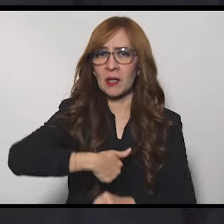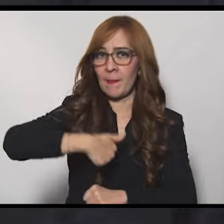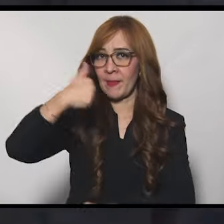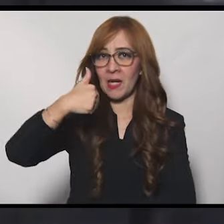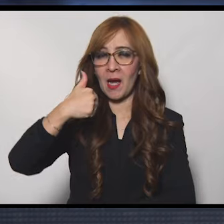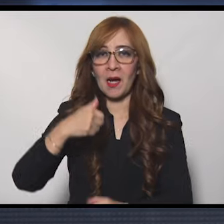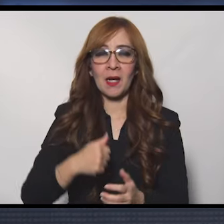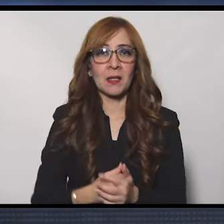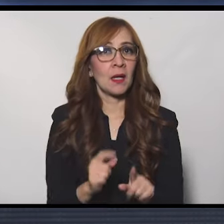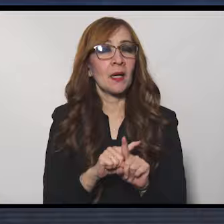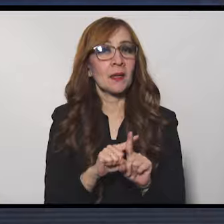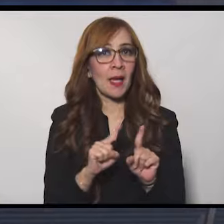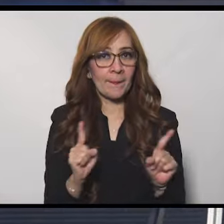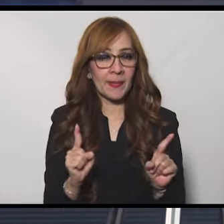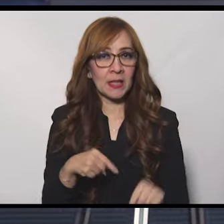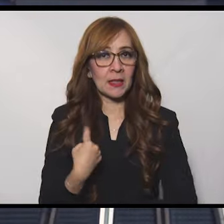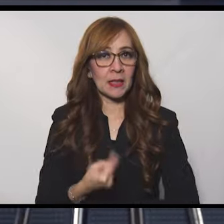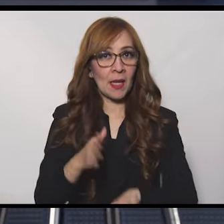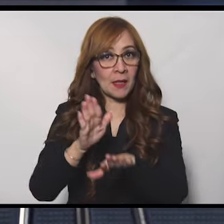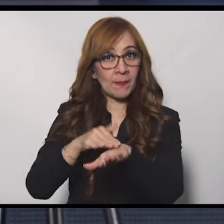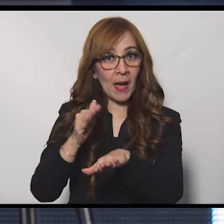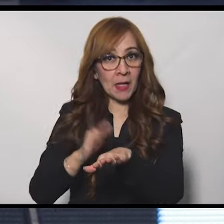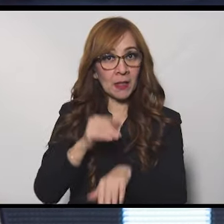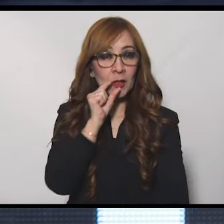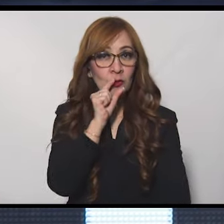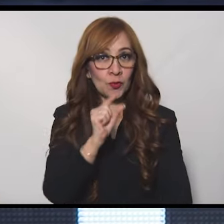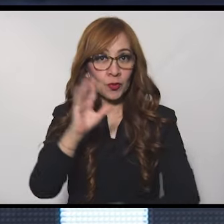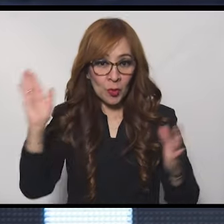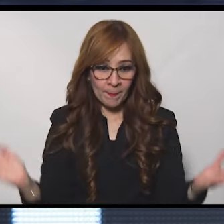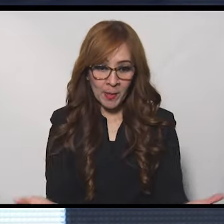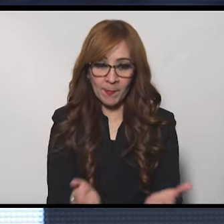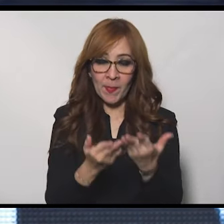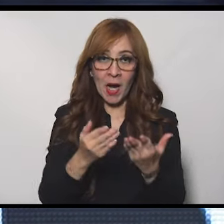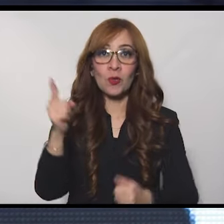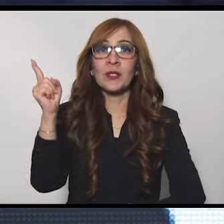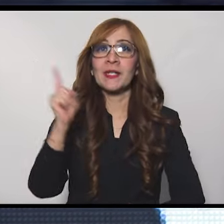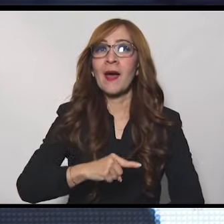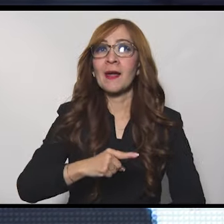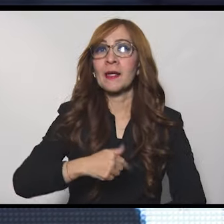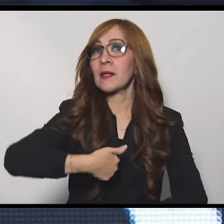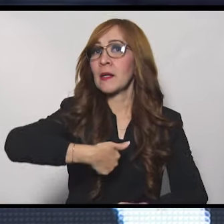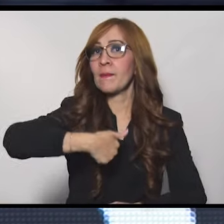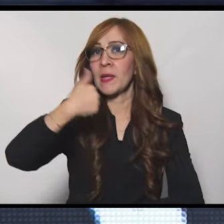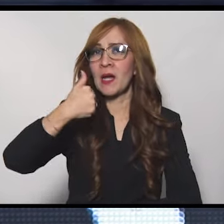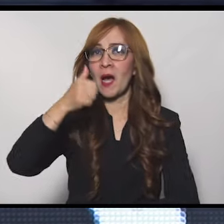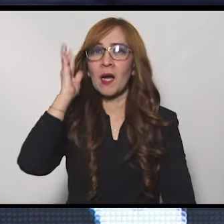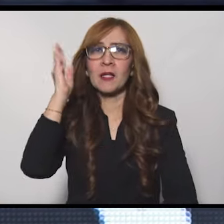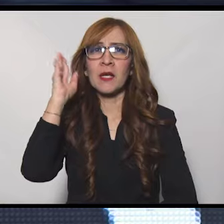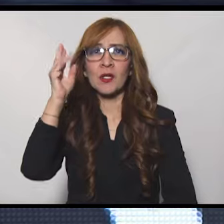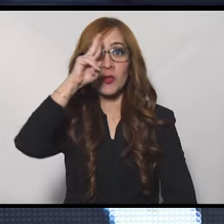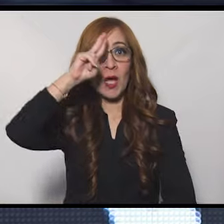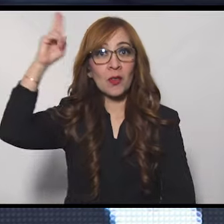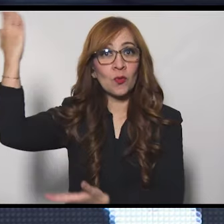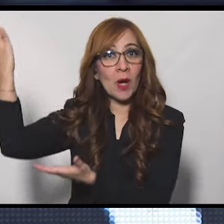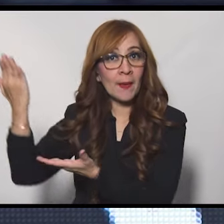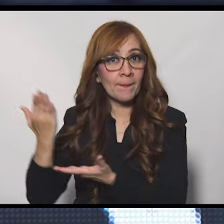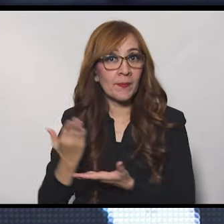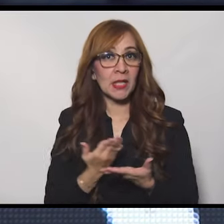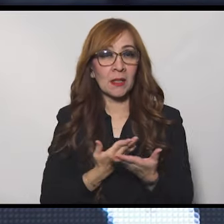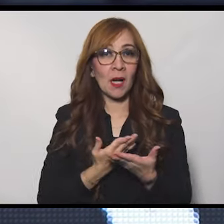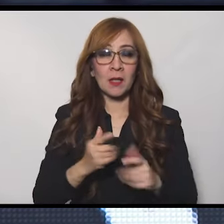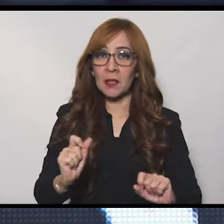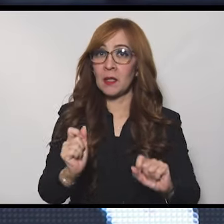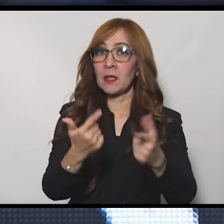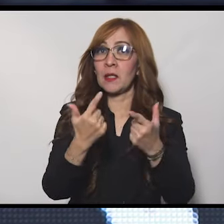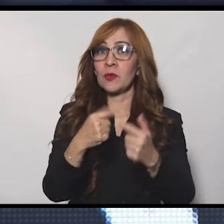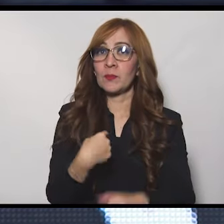kemenangan, tetapi kita dipanggil untuk membangun dari kemenangan yang sudah Tuhan berikan dalam